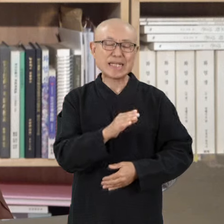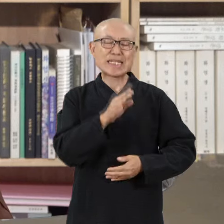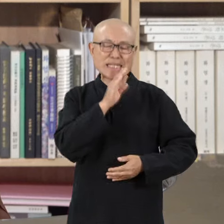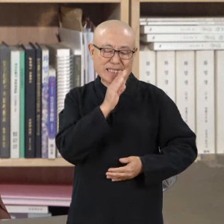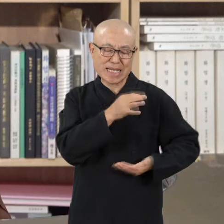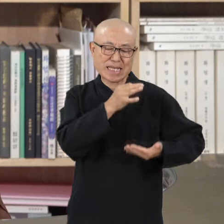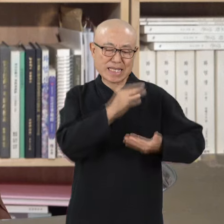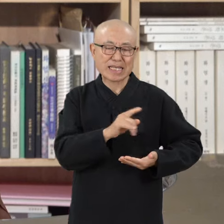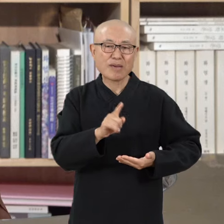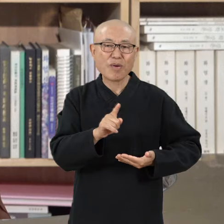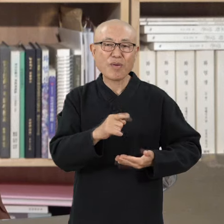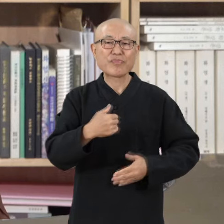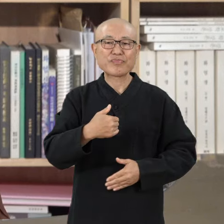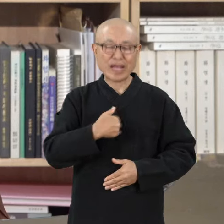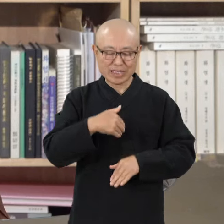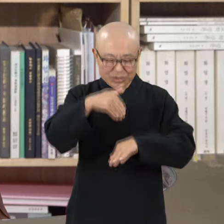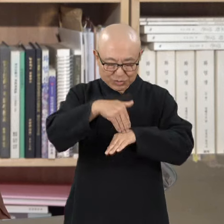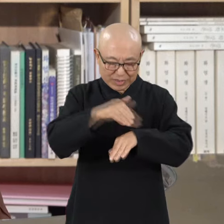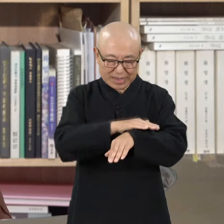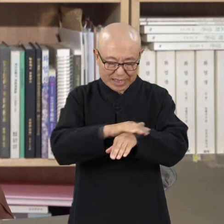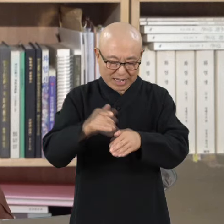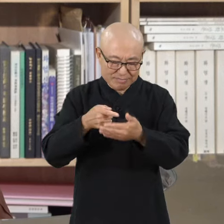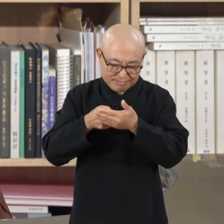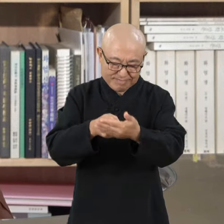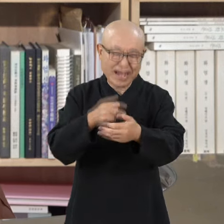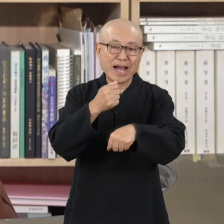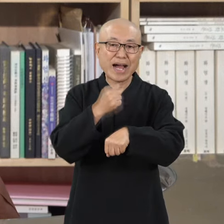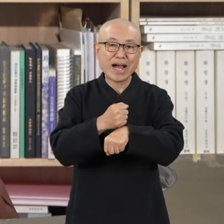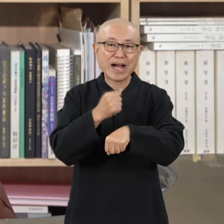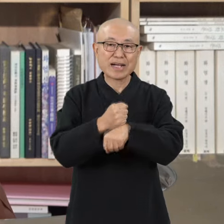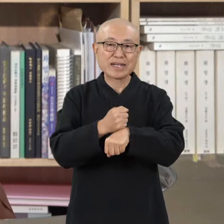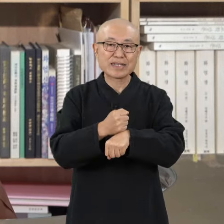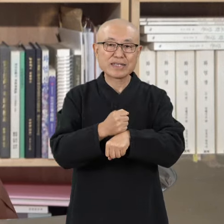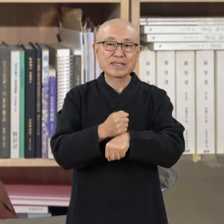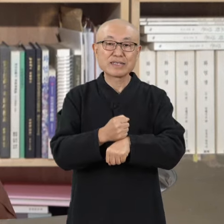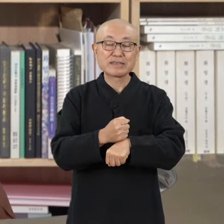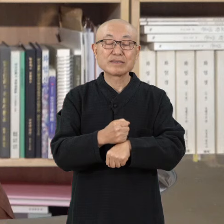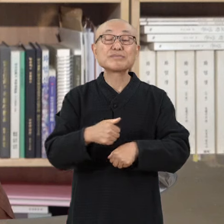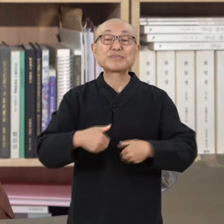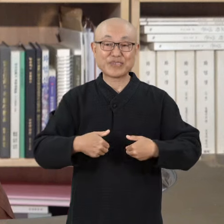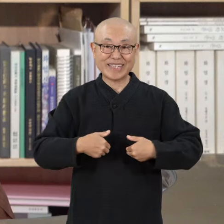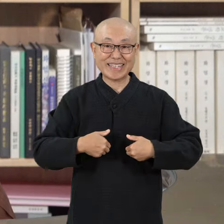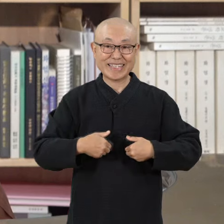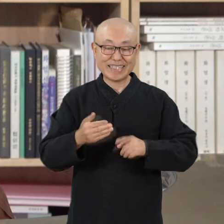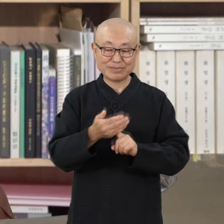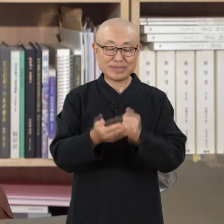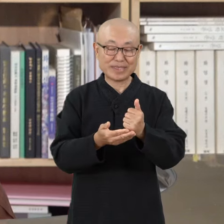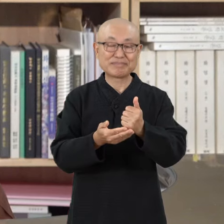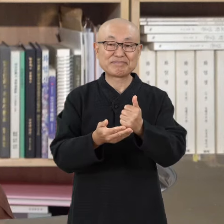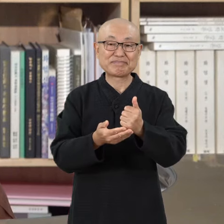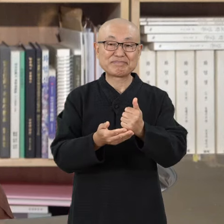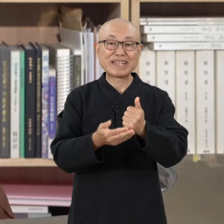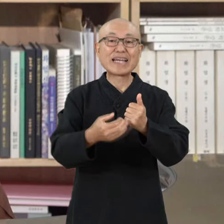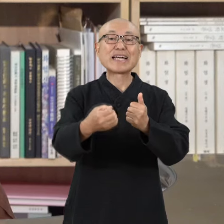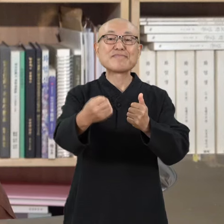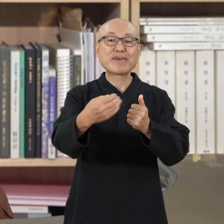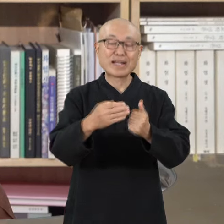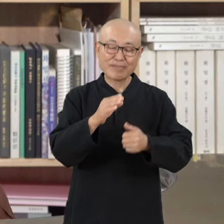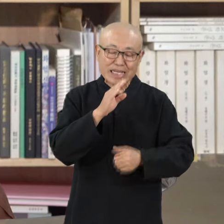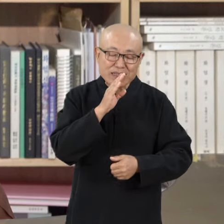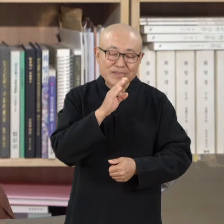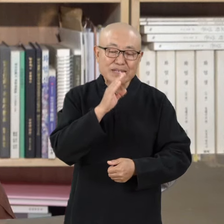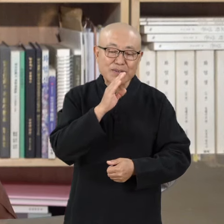건 나 자신을 잘 수행정신을 하고. 이런 건 공감하셔야 돼요. 이런 부처님께서 정말 그렇다.